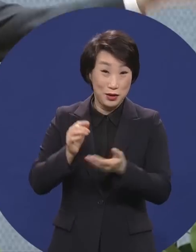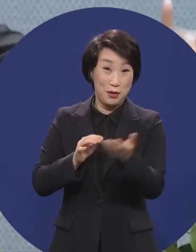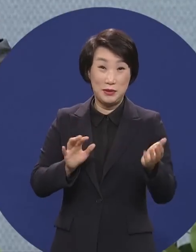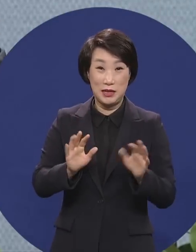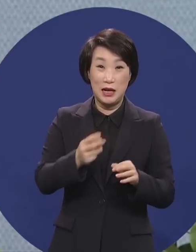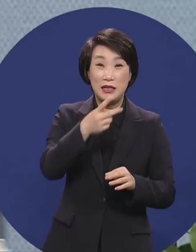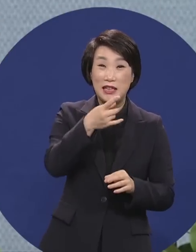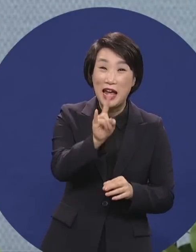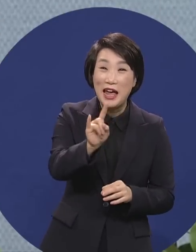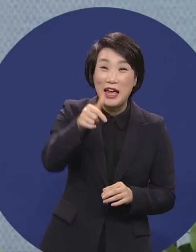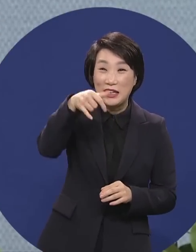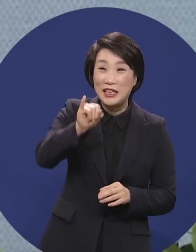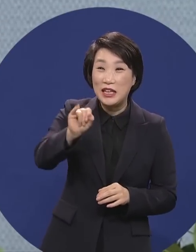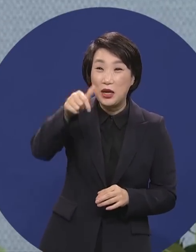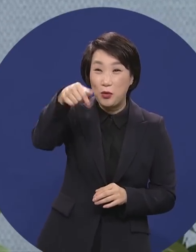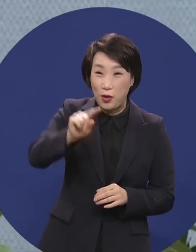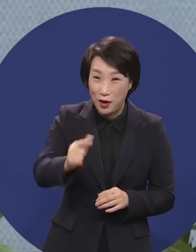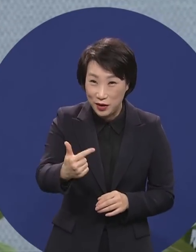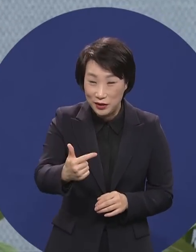대기권이라는 울타리를 딱 켜놓고